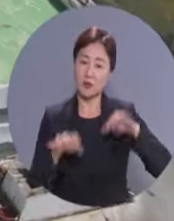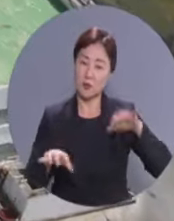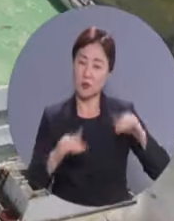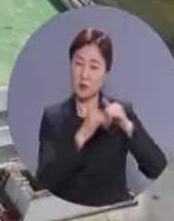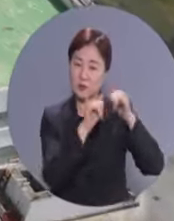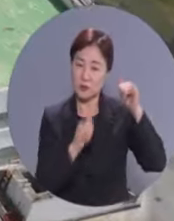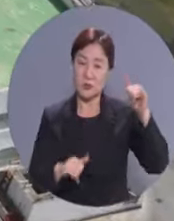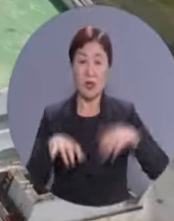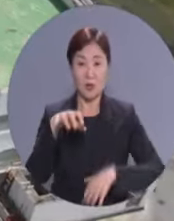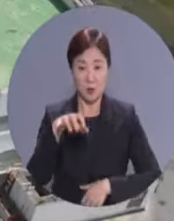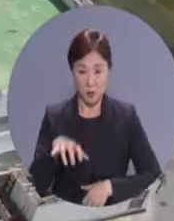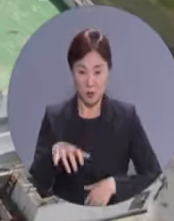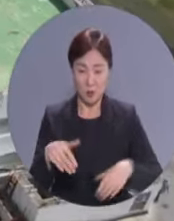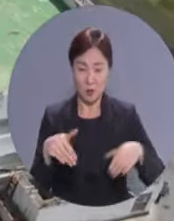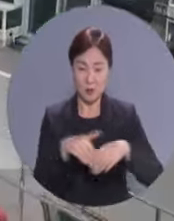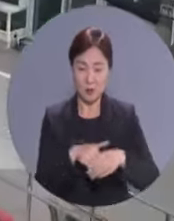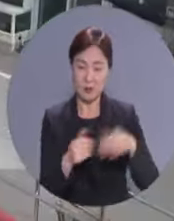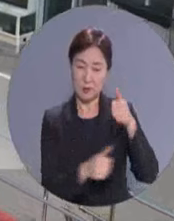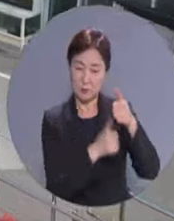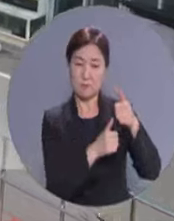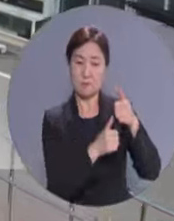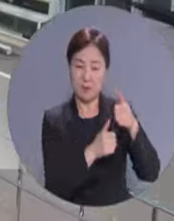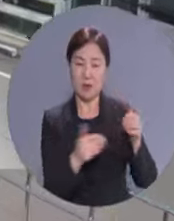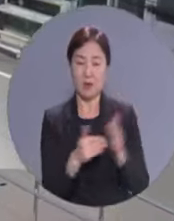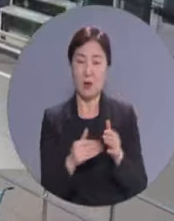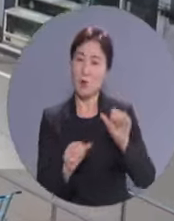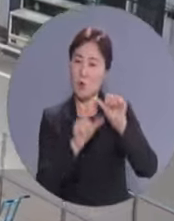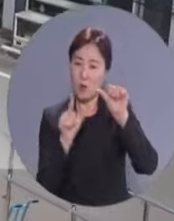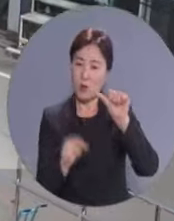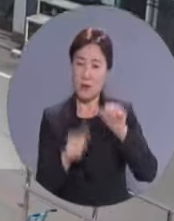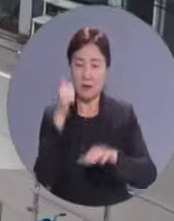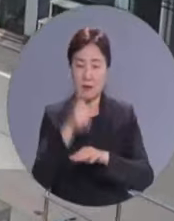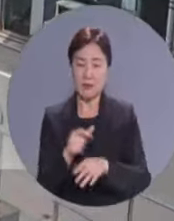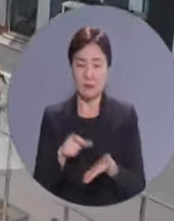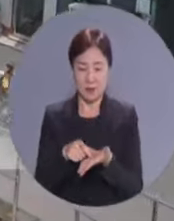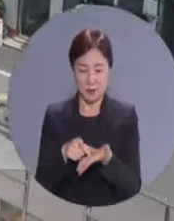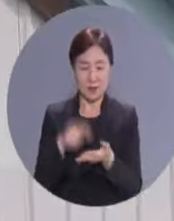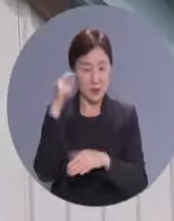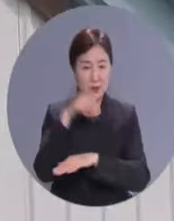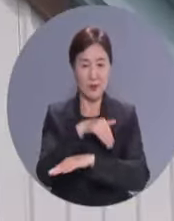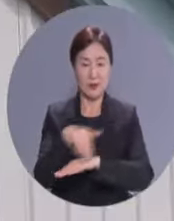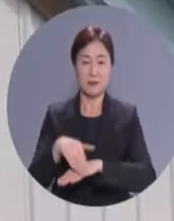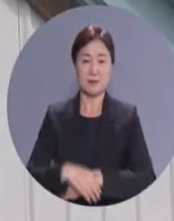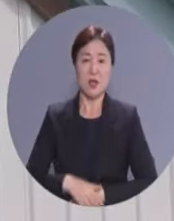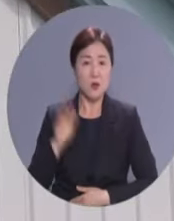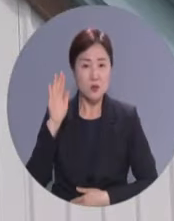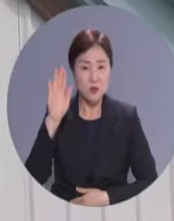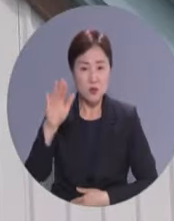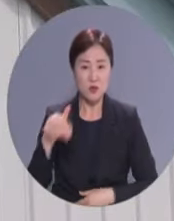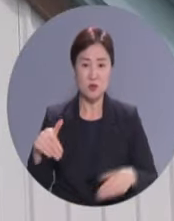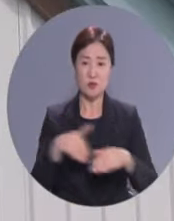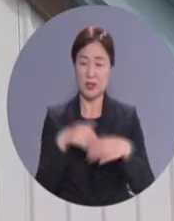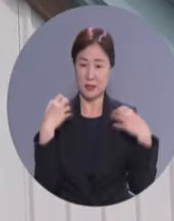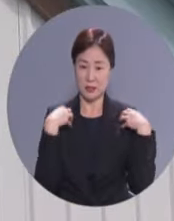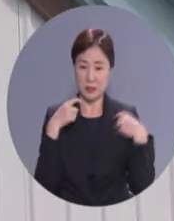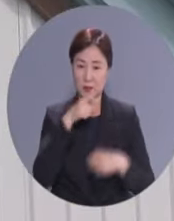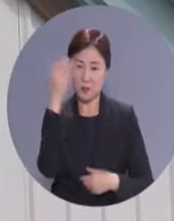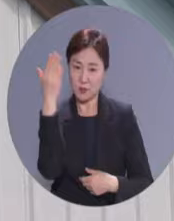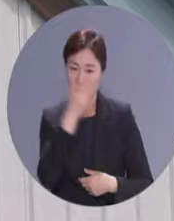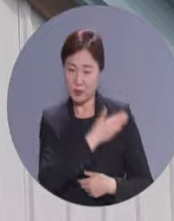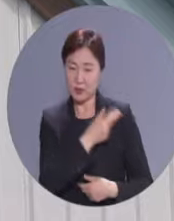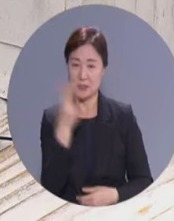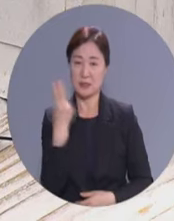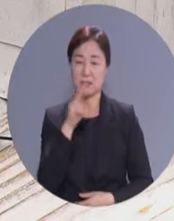문화공간은 문화재위원회의 심의를 거쳐 5월 중 최종 등록될 예정입니다 이후 문화재청과 여수시는 오는